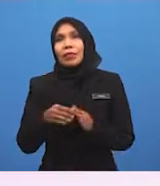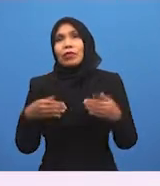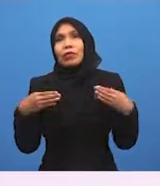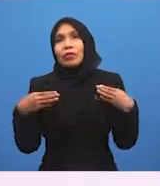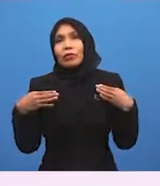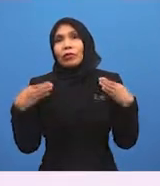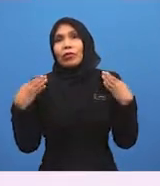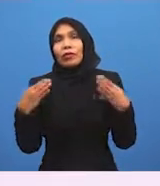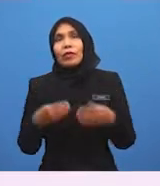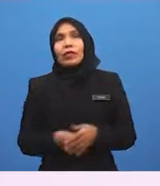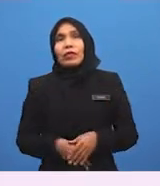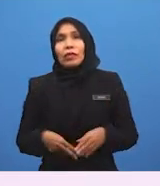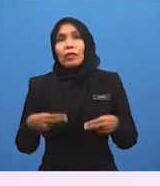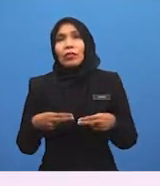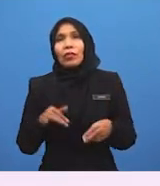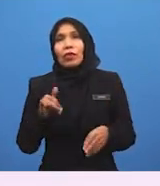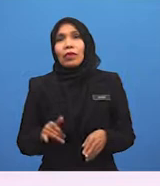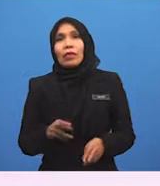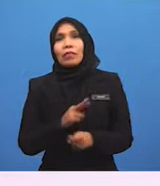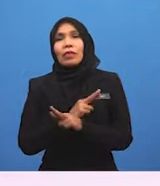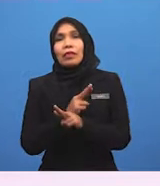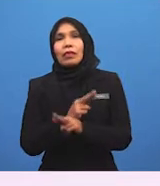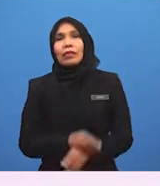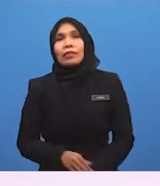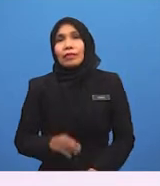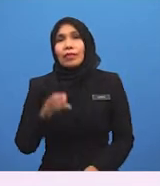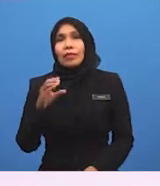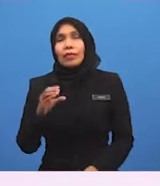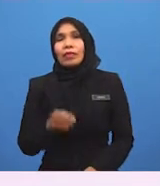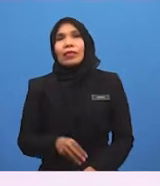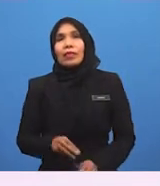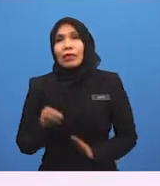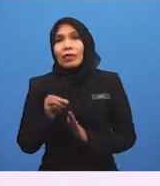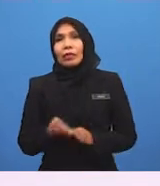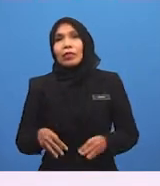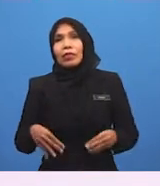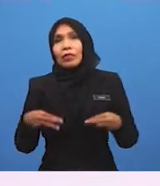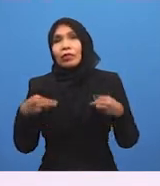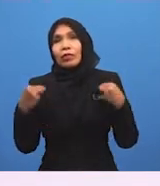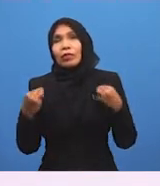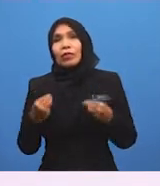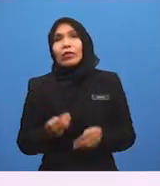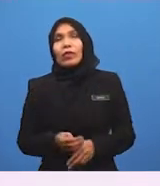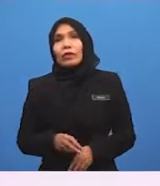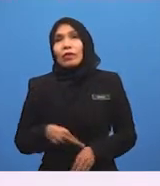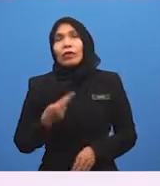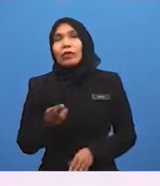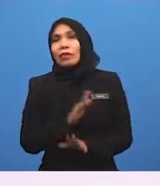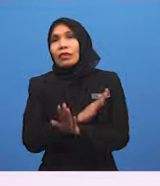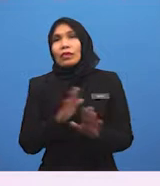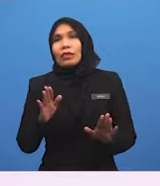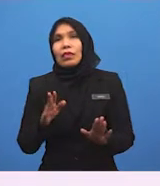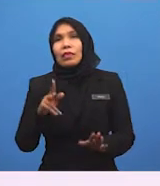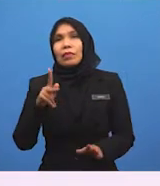mesra sesama jiran. C. Mewujudkan rasa tidak puas hati dengan